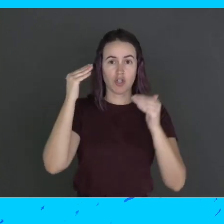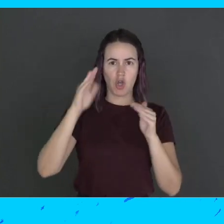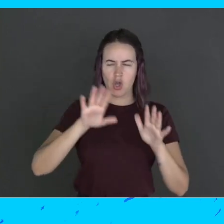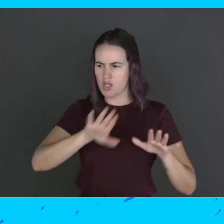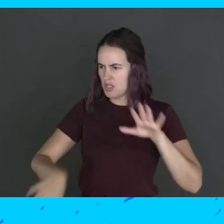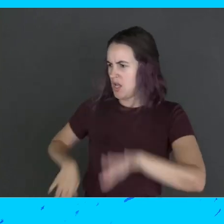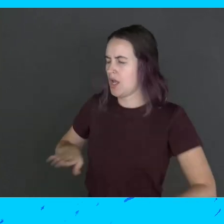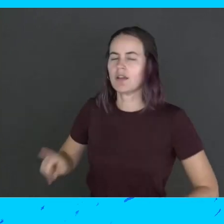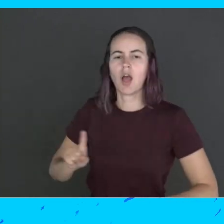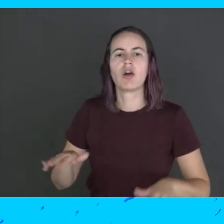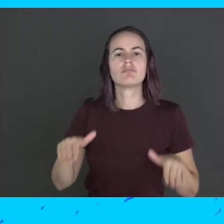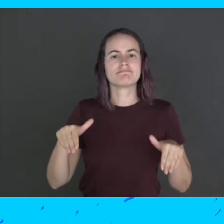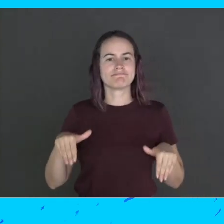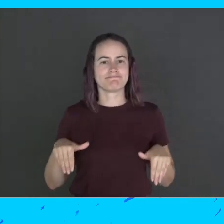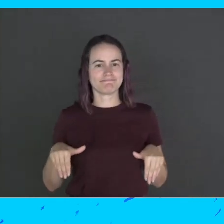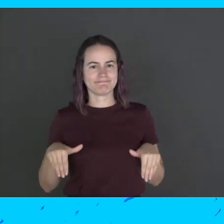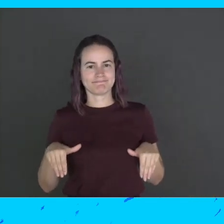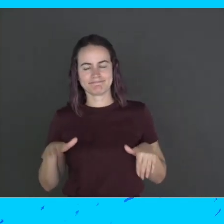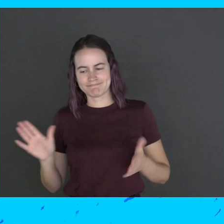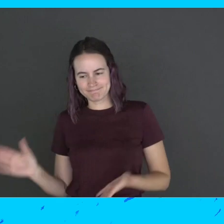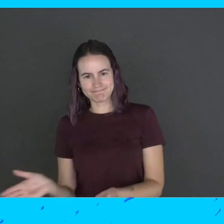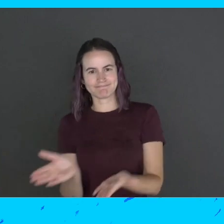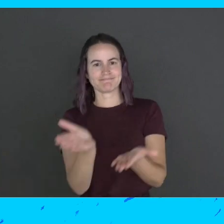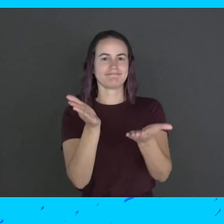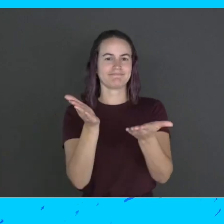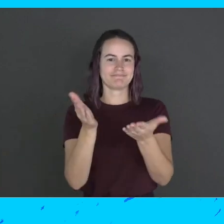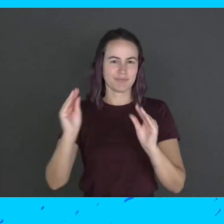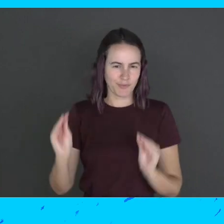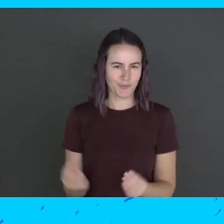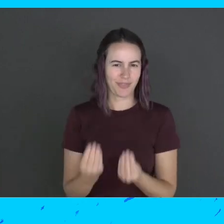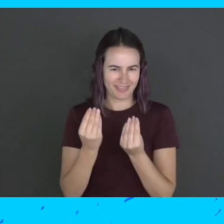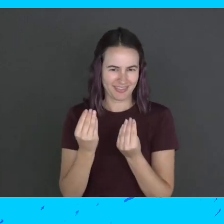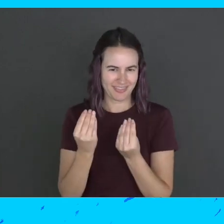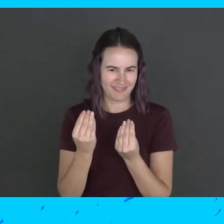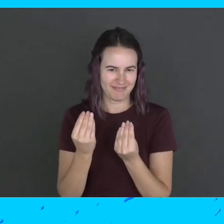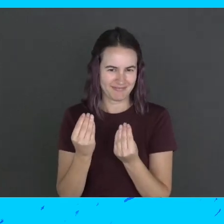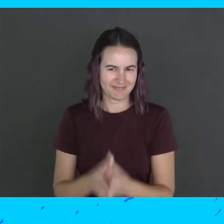sont les aspects, aussi leur offrir